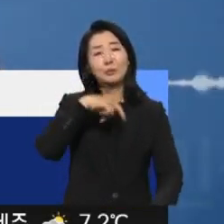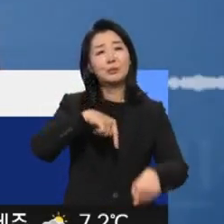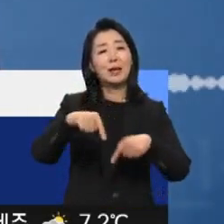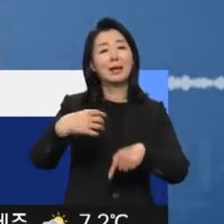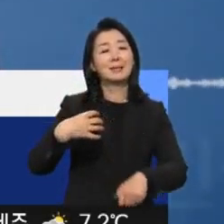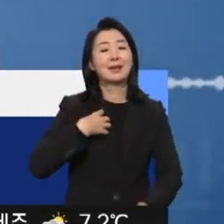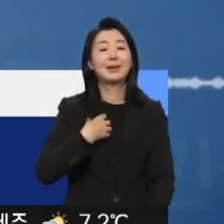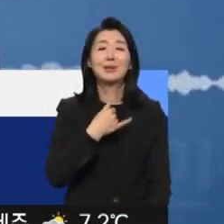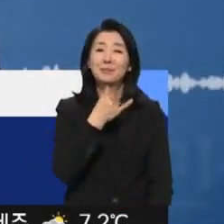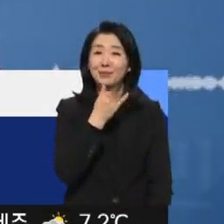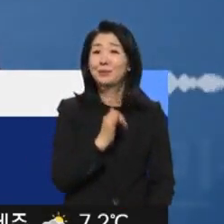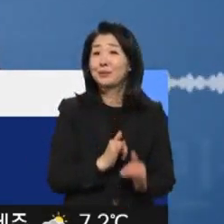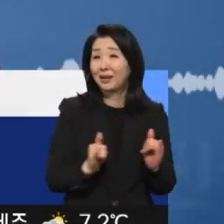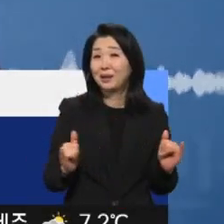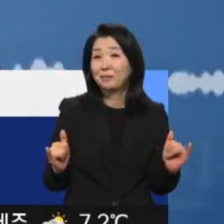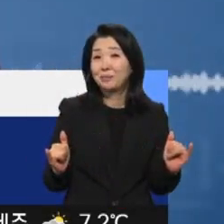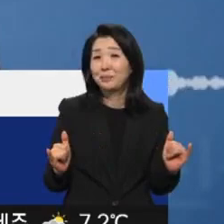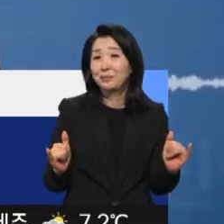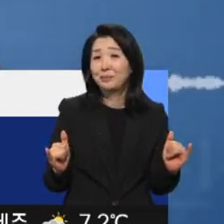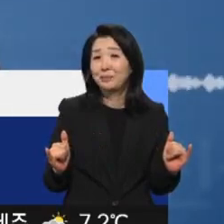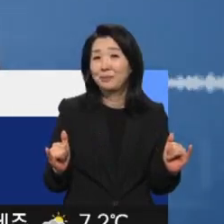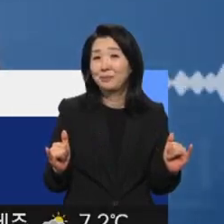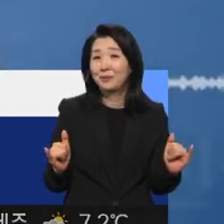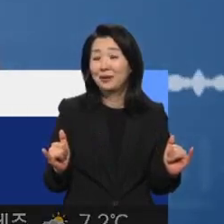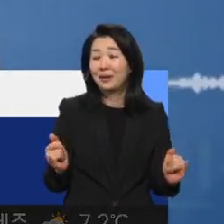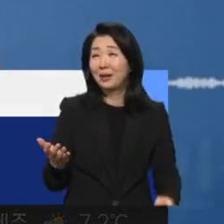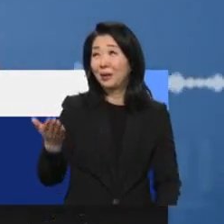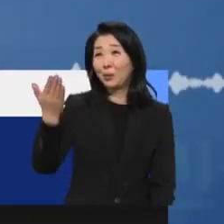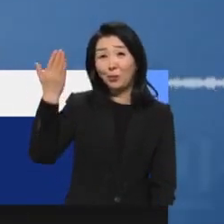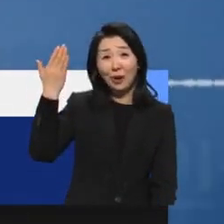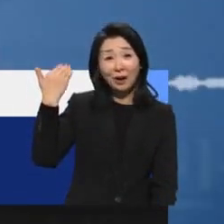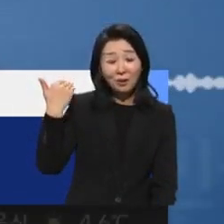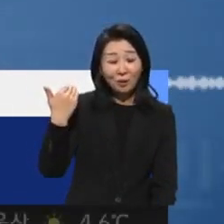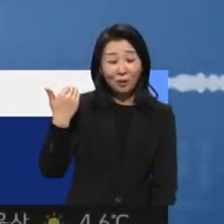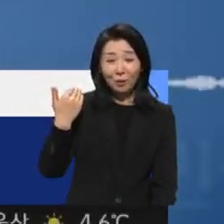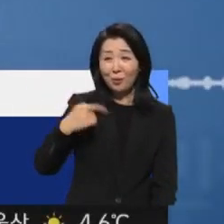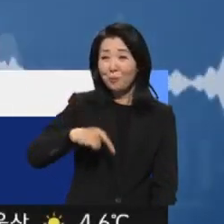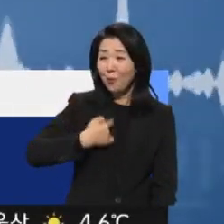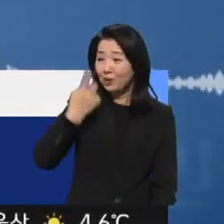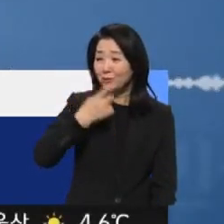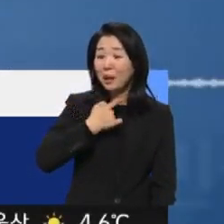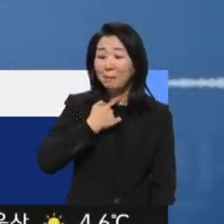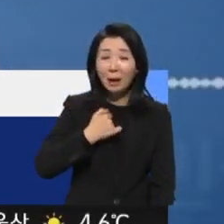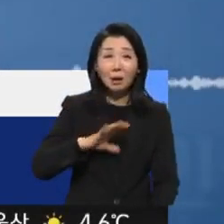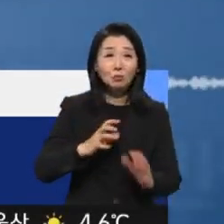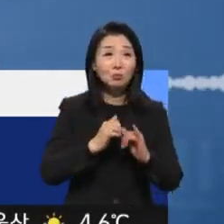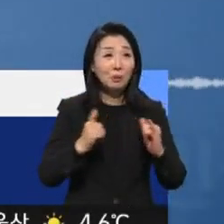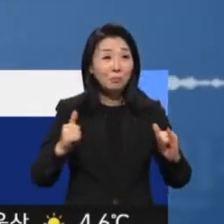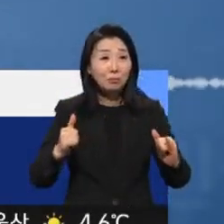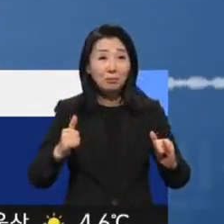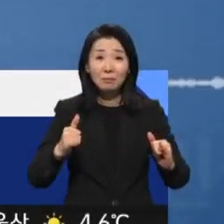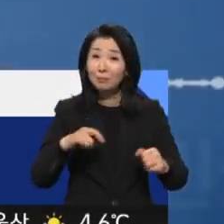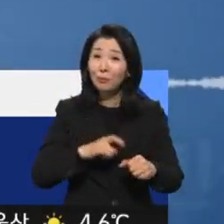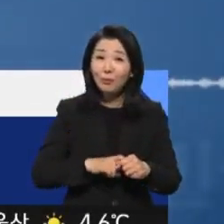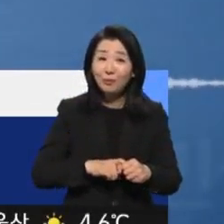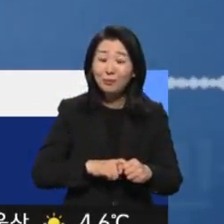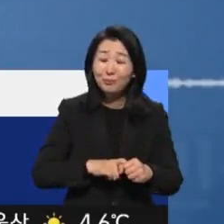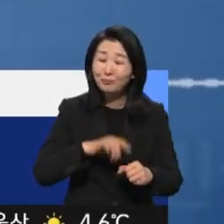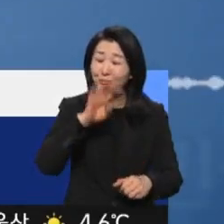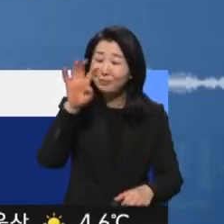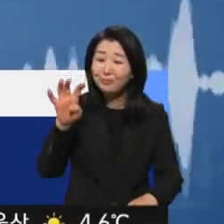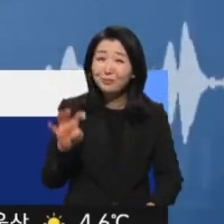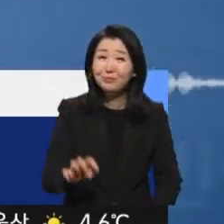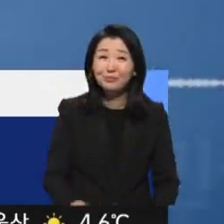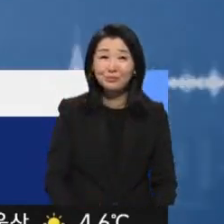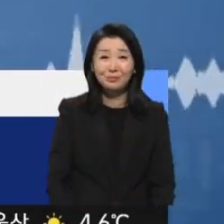네. 사람들이거든요. 과거에 그럼 본인이 했던 수사는 국민을 분열시키는 수사였던가 이런 생각도 좀 들고요.